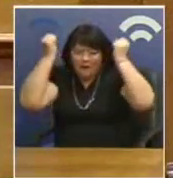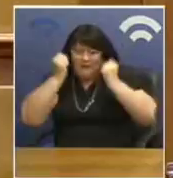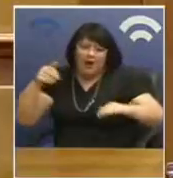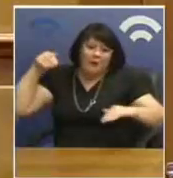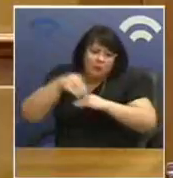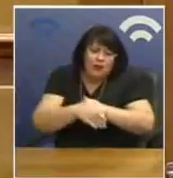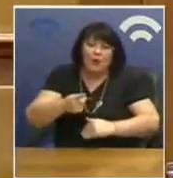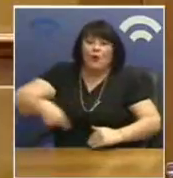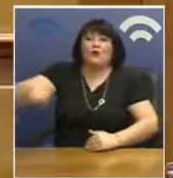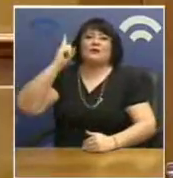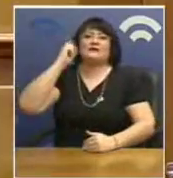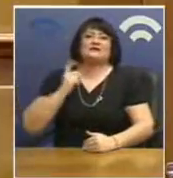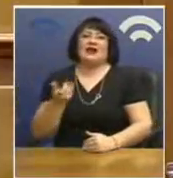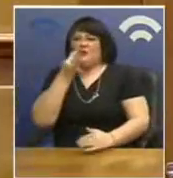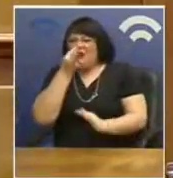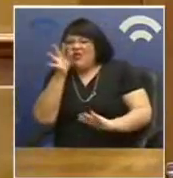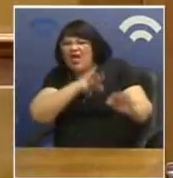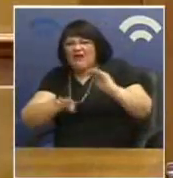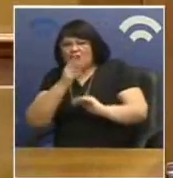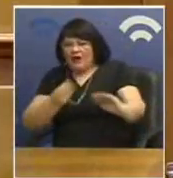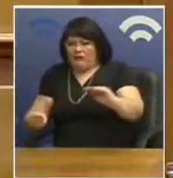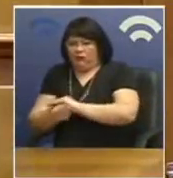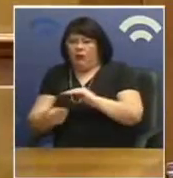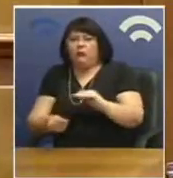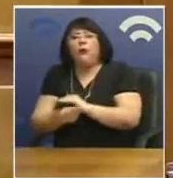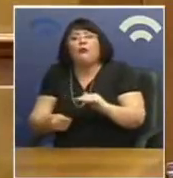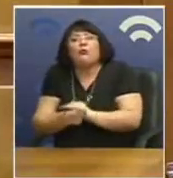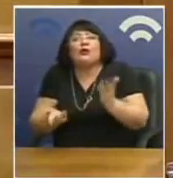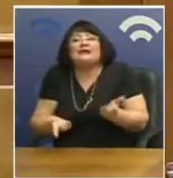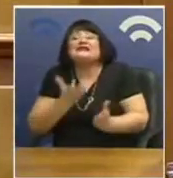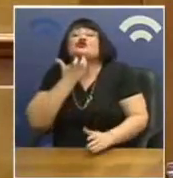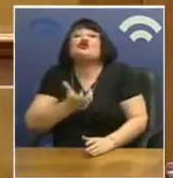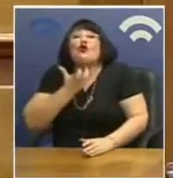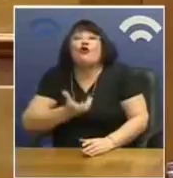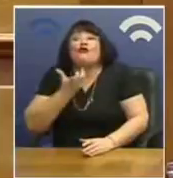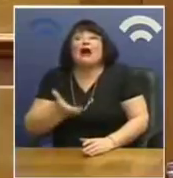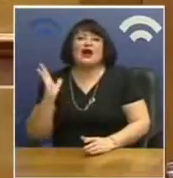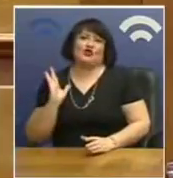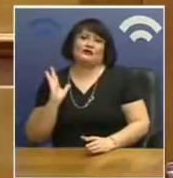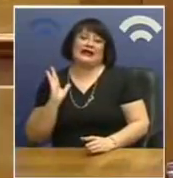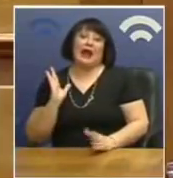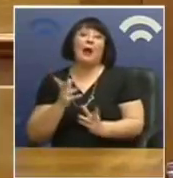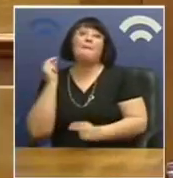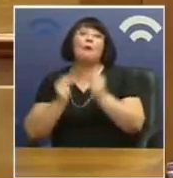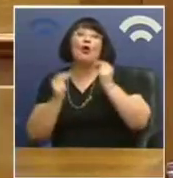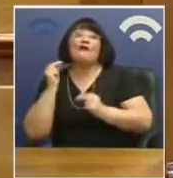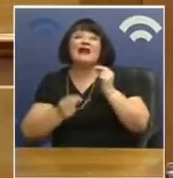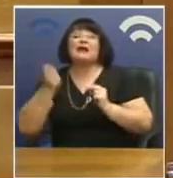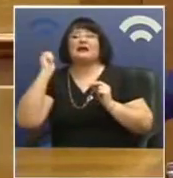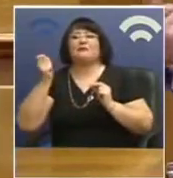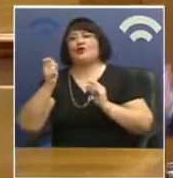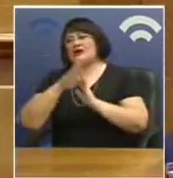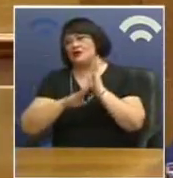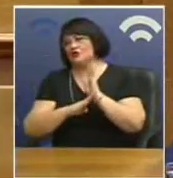γνωρίζουν ότι η διαφθορά και η διαπλοκή ήταν μια από τις σοβαρότερες παθογένειες του ελληνικού πολιτικού συστήματος και μια από